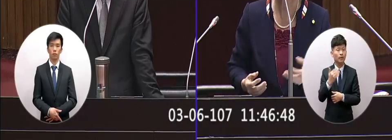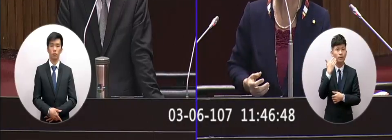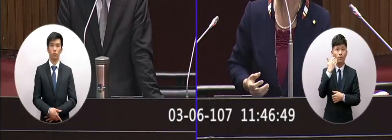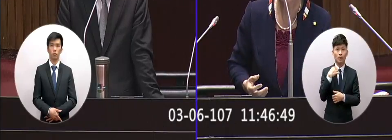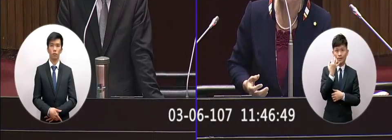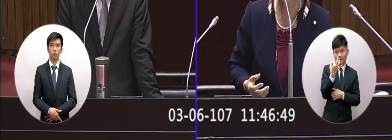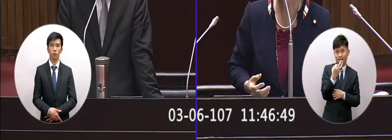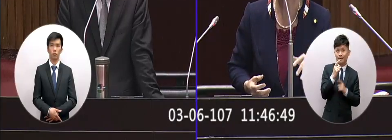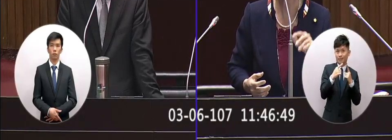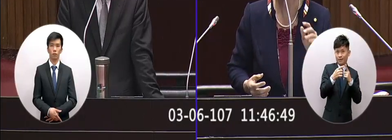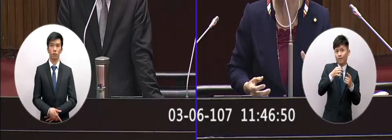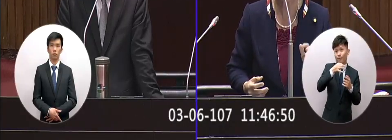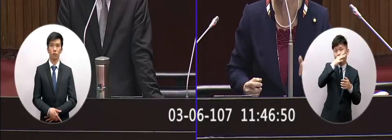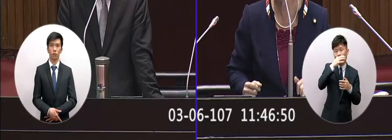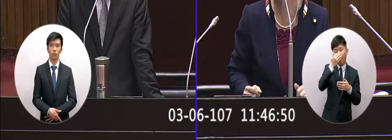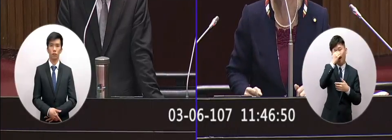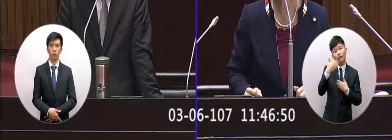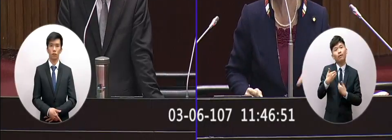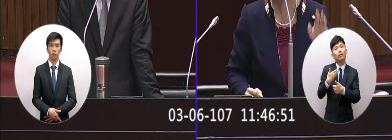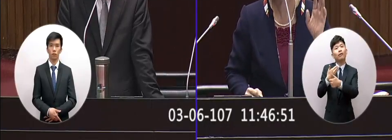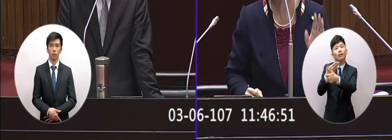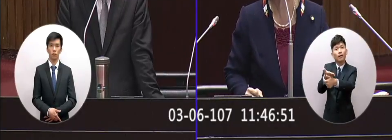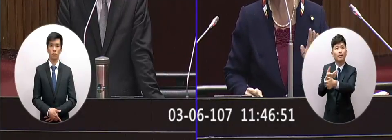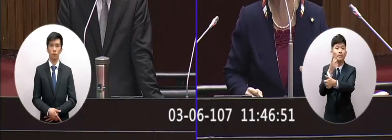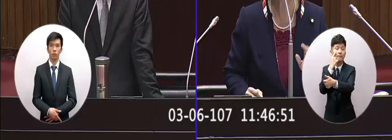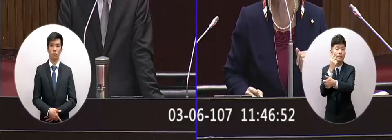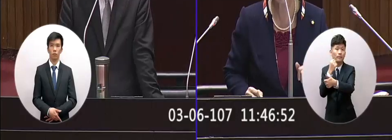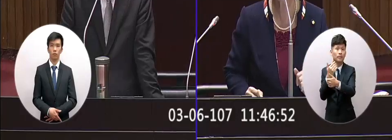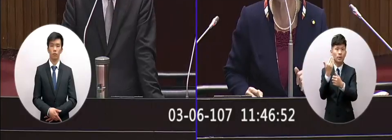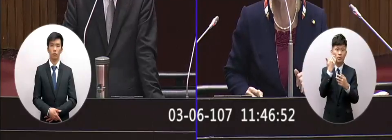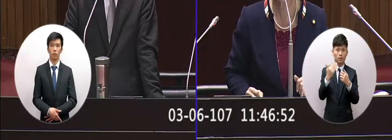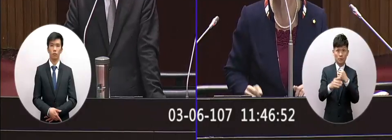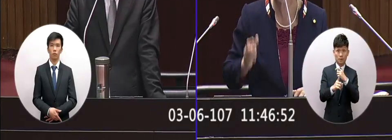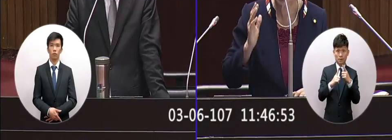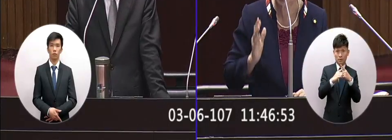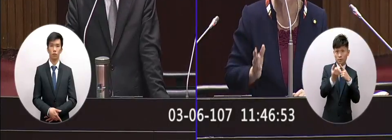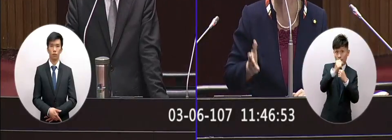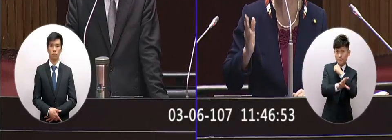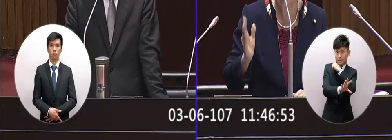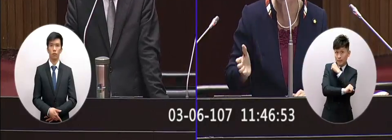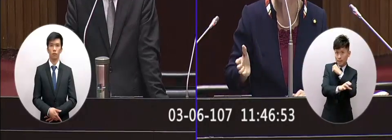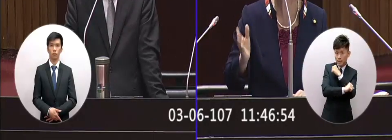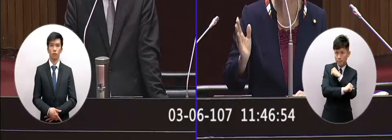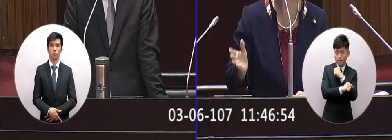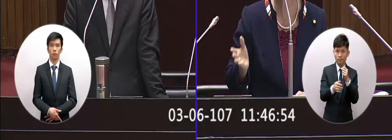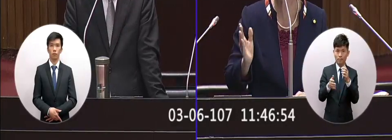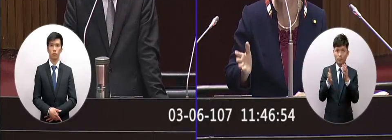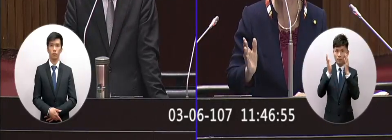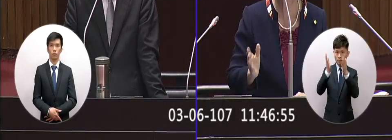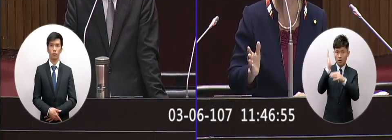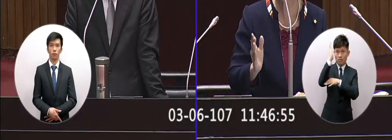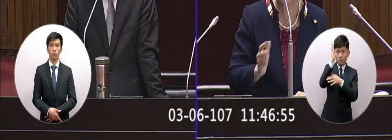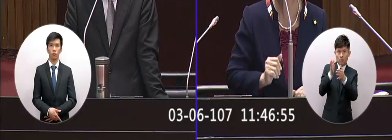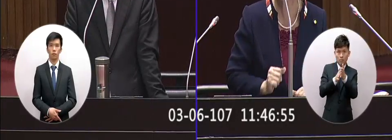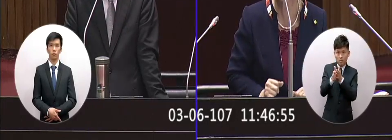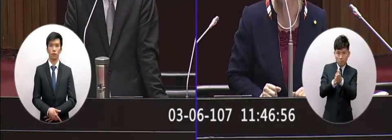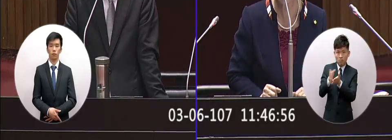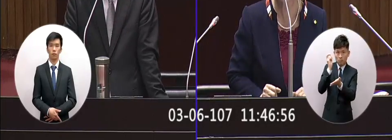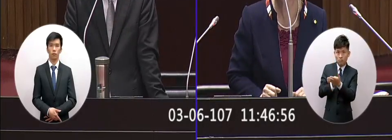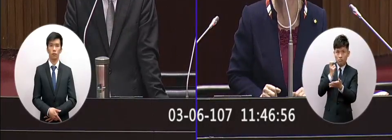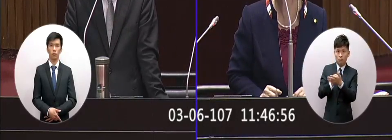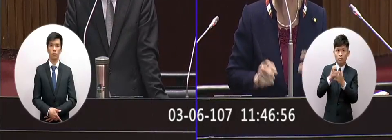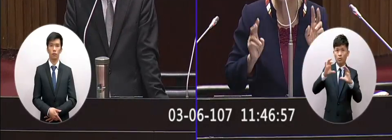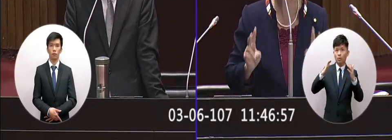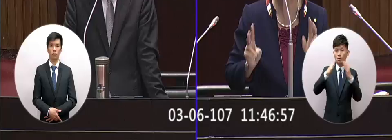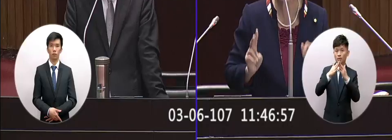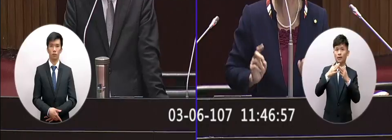资源的时候我就给你，这是一种 favor。 当我是一个基本人权的时候，我就全力去要求把国家资源释放出